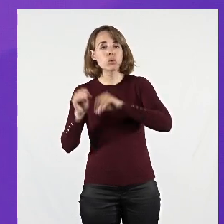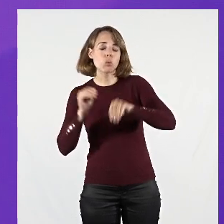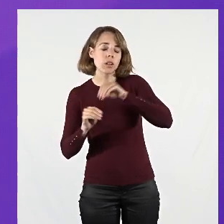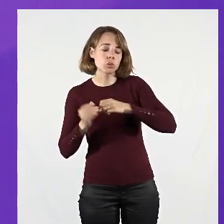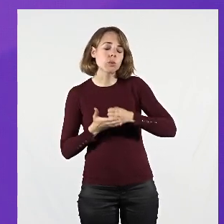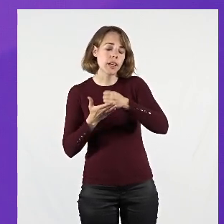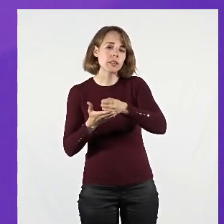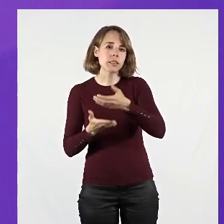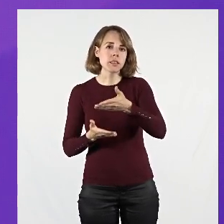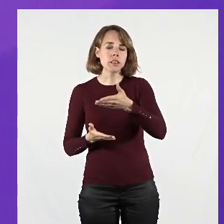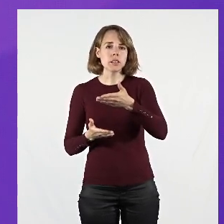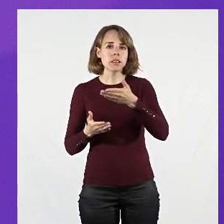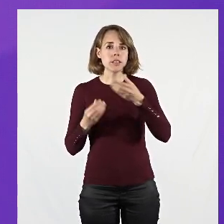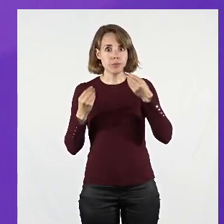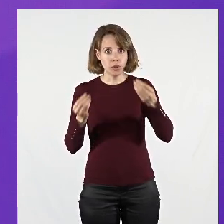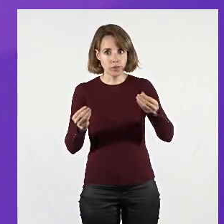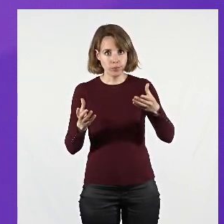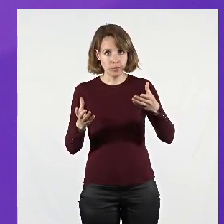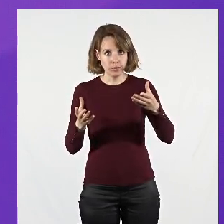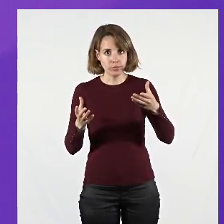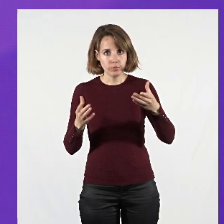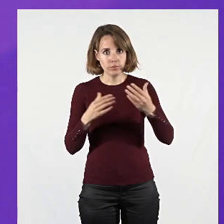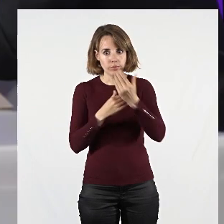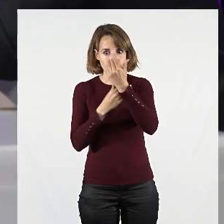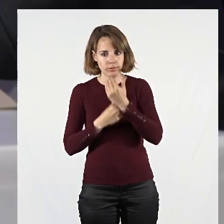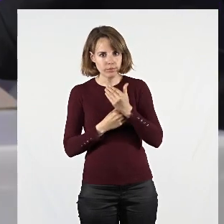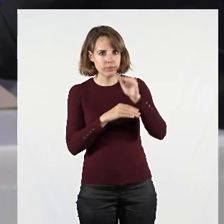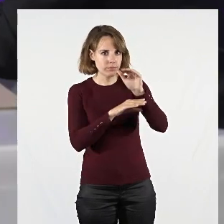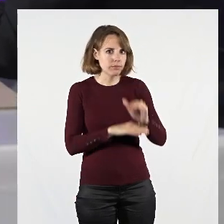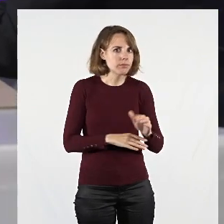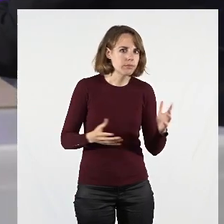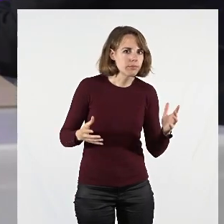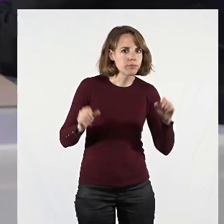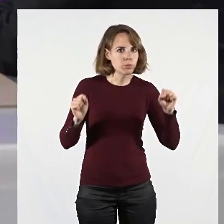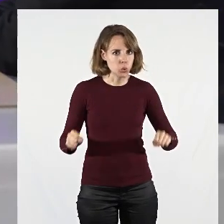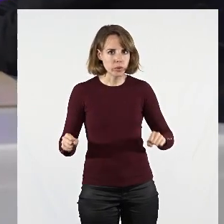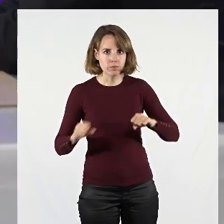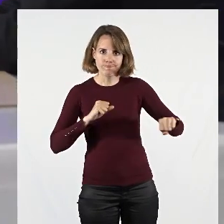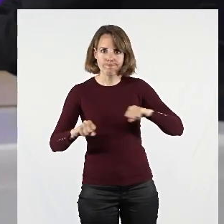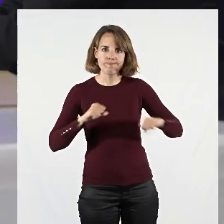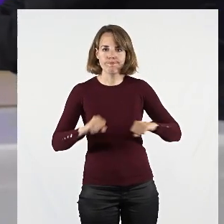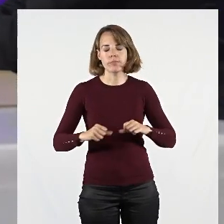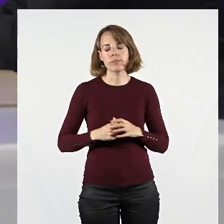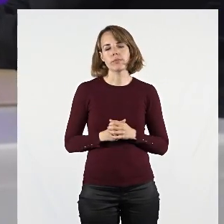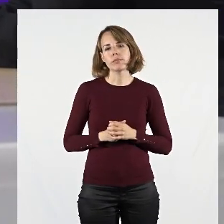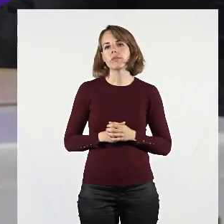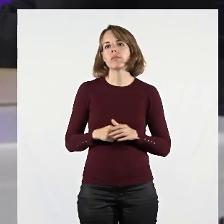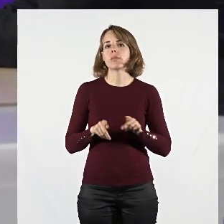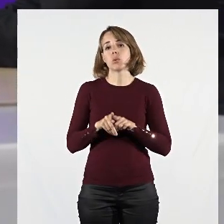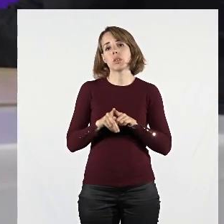de réaliser l'acte de manutention en toute sécurité. Et puis le troisième objectif, ça va être de maintenir en emploi des personnes